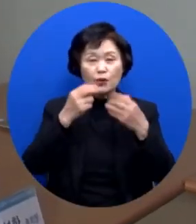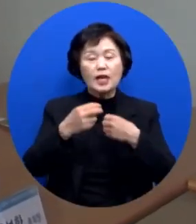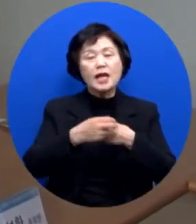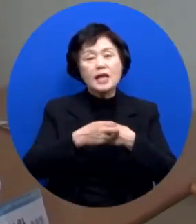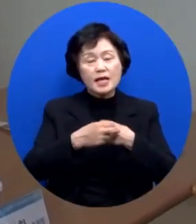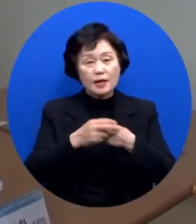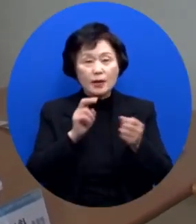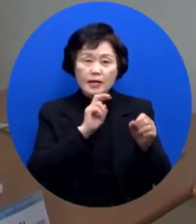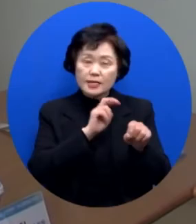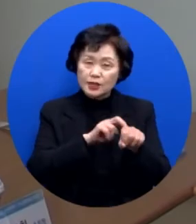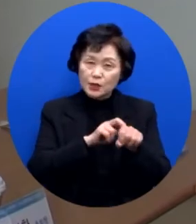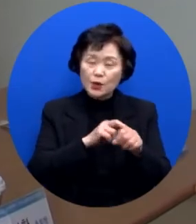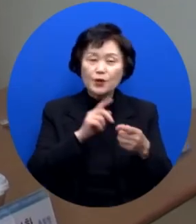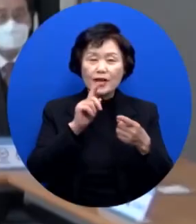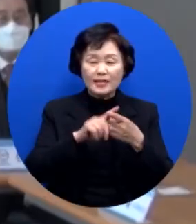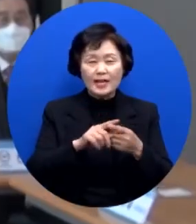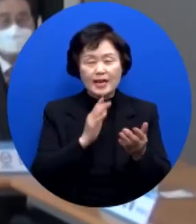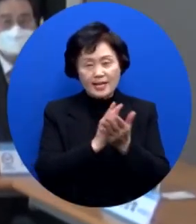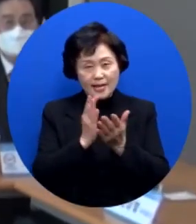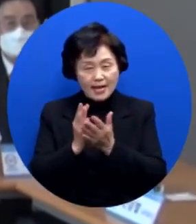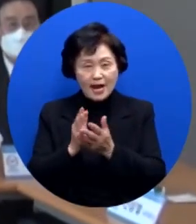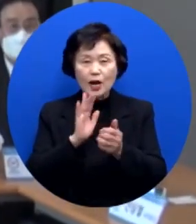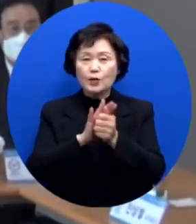다양한 의료 서비스를 지원할 계획입니다